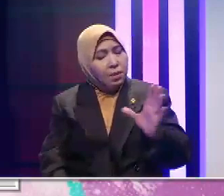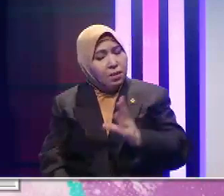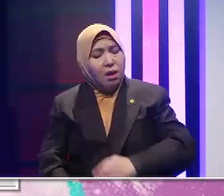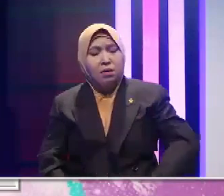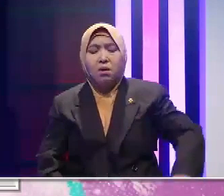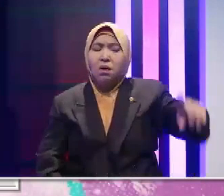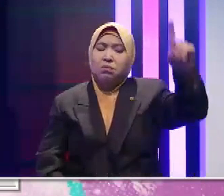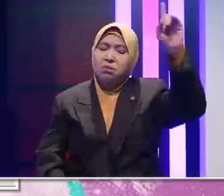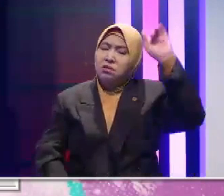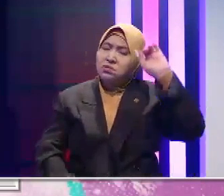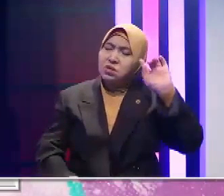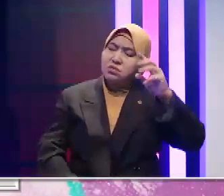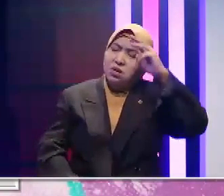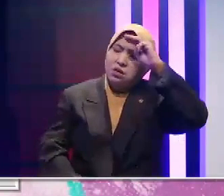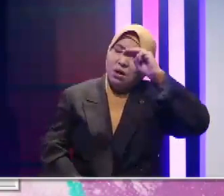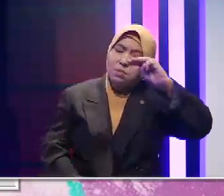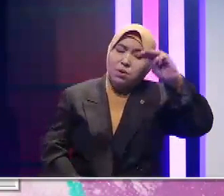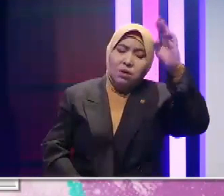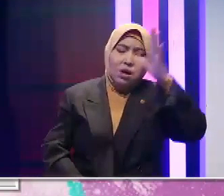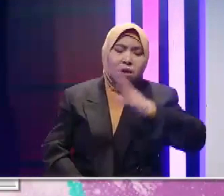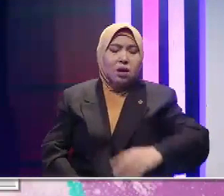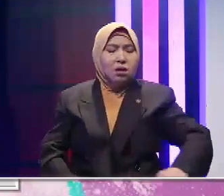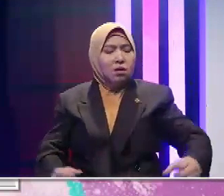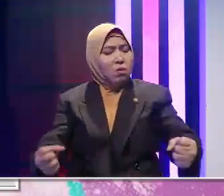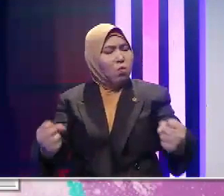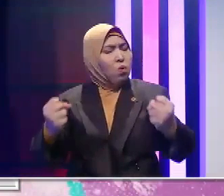وَلِلَّهِ الْعِزَّةُ